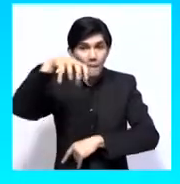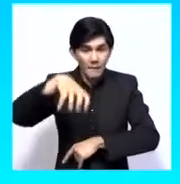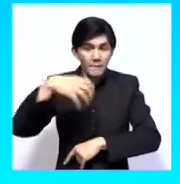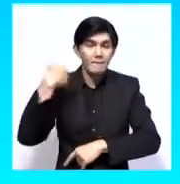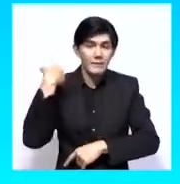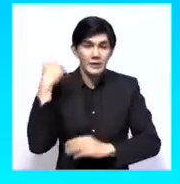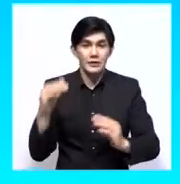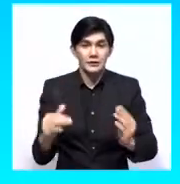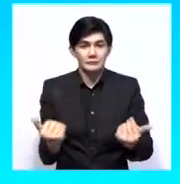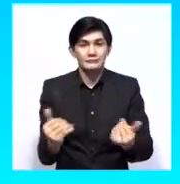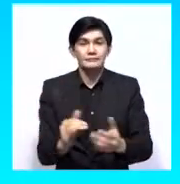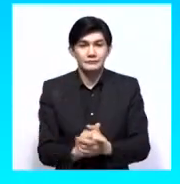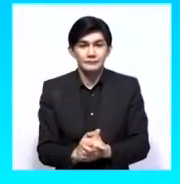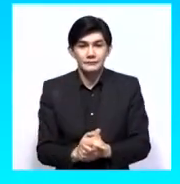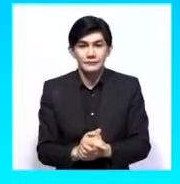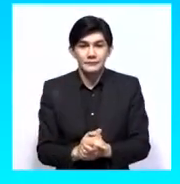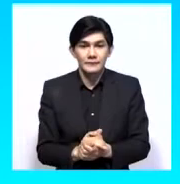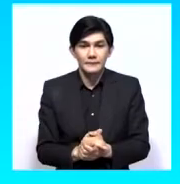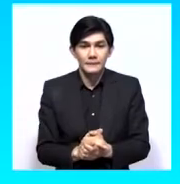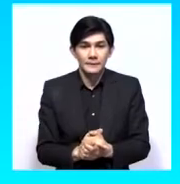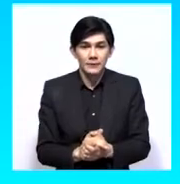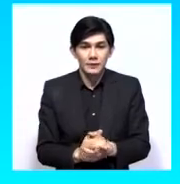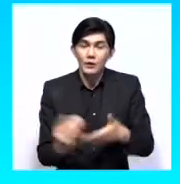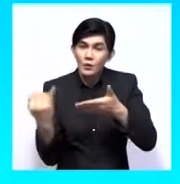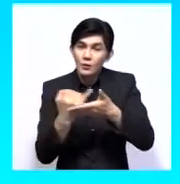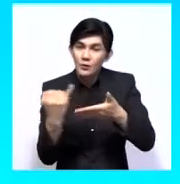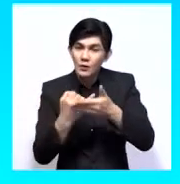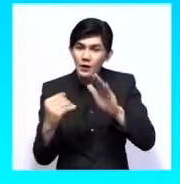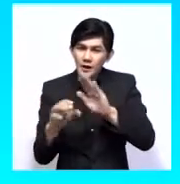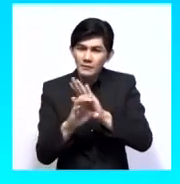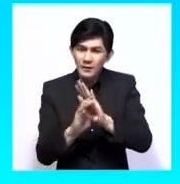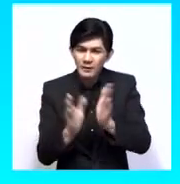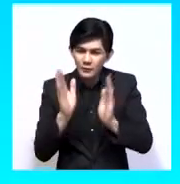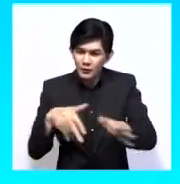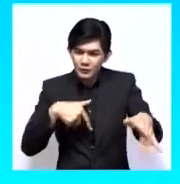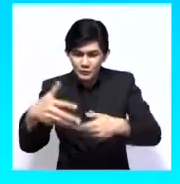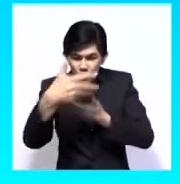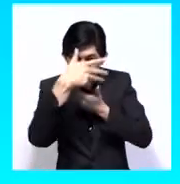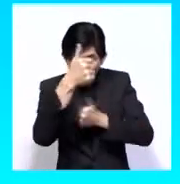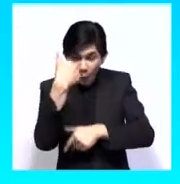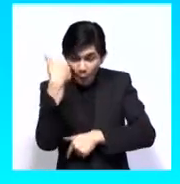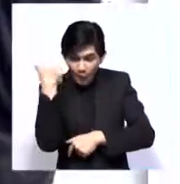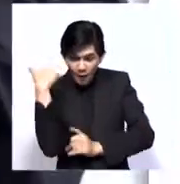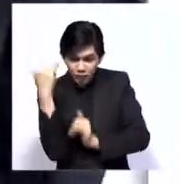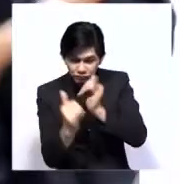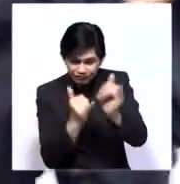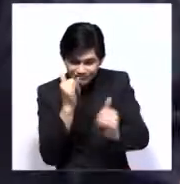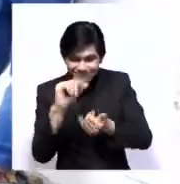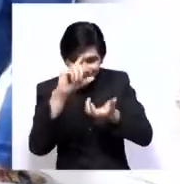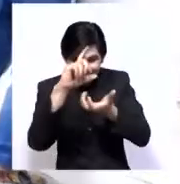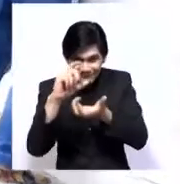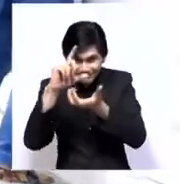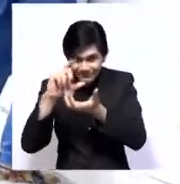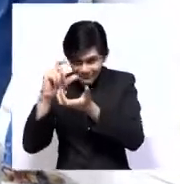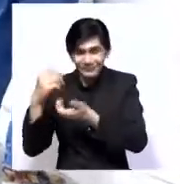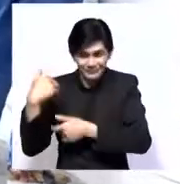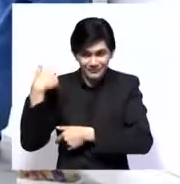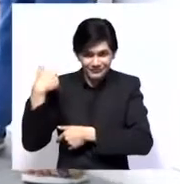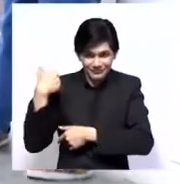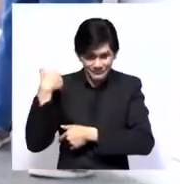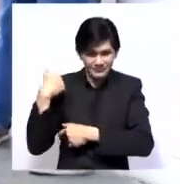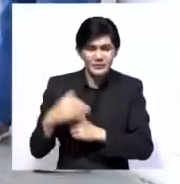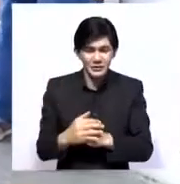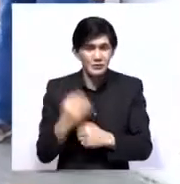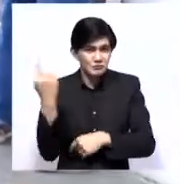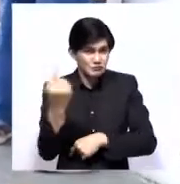ราชท่าพระจันทร์และท่าพระอาทิตย์ซึ่งภาพวาดเหล่านี้นะครับต่างดึงดูดความสนใจให้กับประชาชนและนักท่องเที่ยวนะครับที่ต้องม